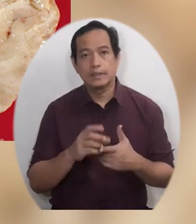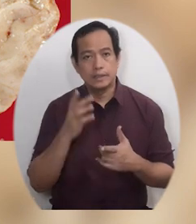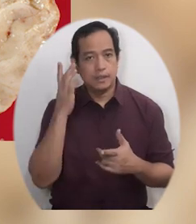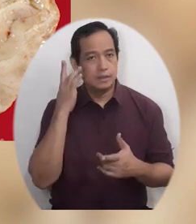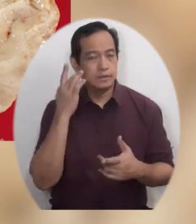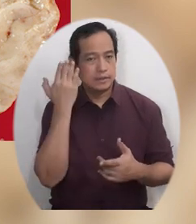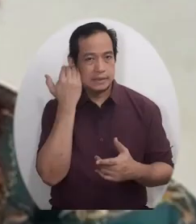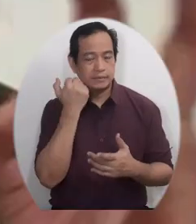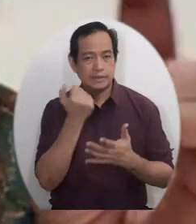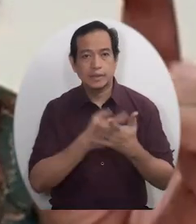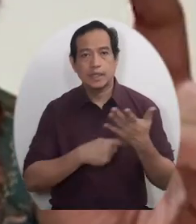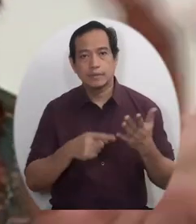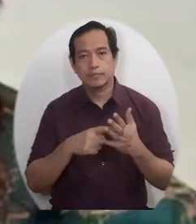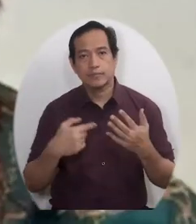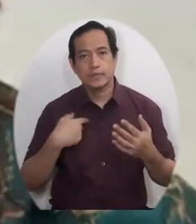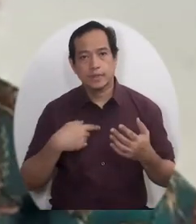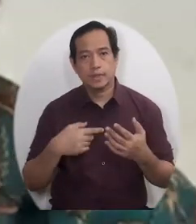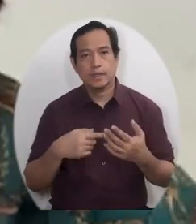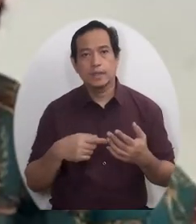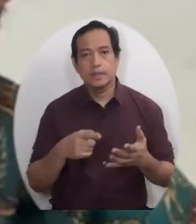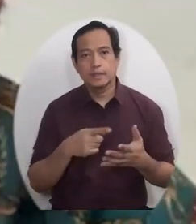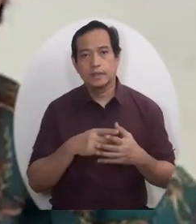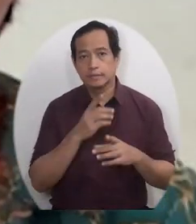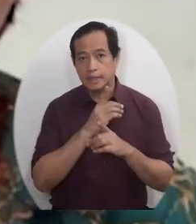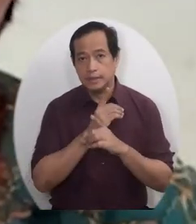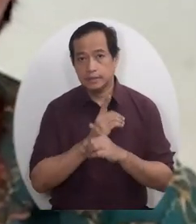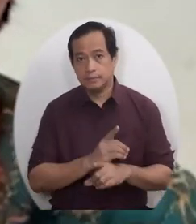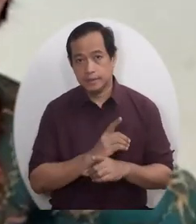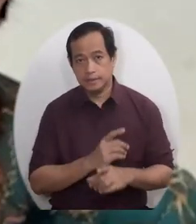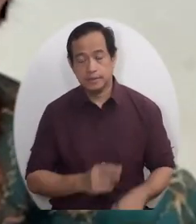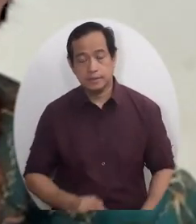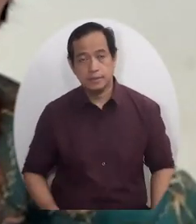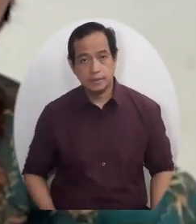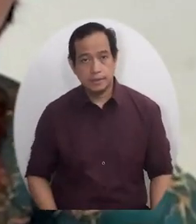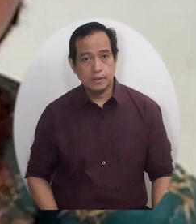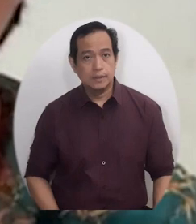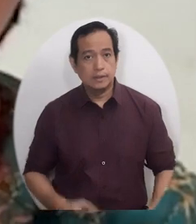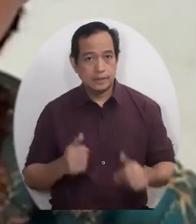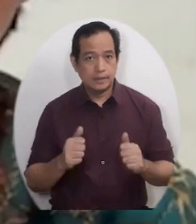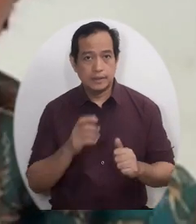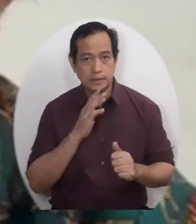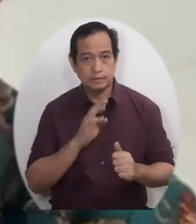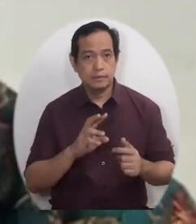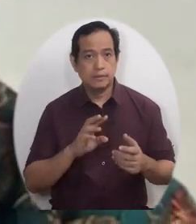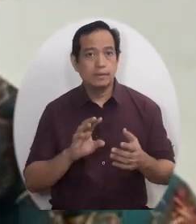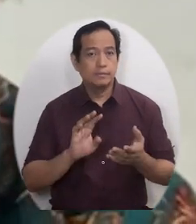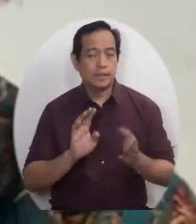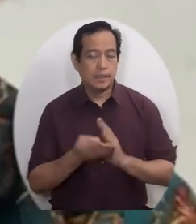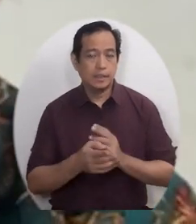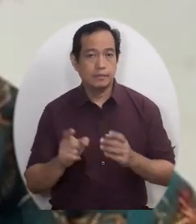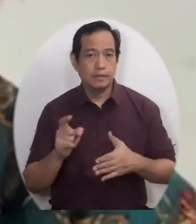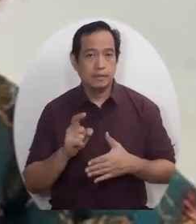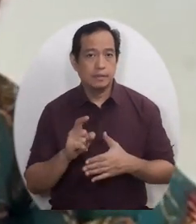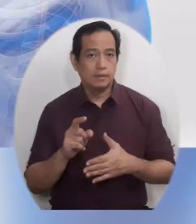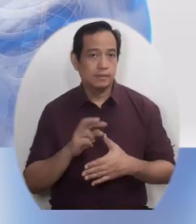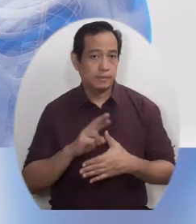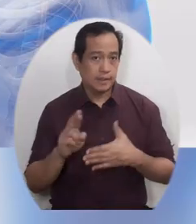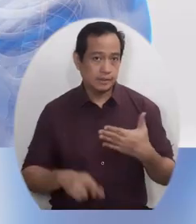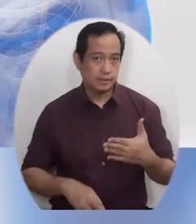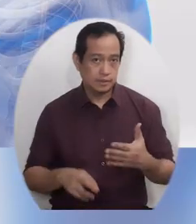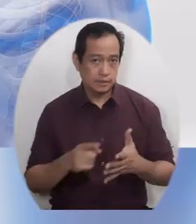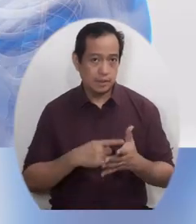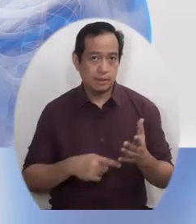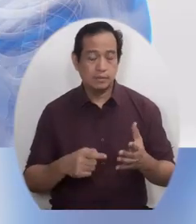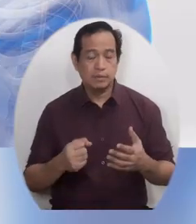tayo ng mga kapansanan or disability na po pwedeng maging resulta ng stroke or brain